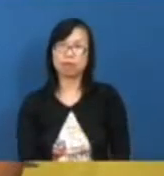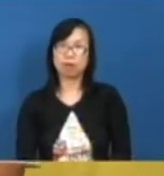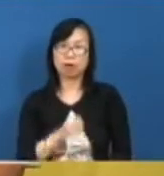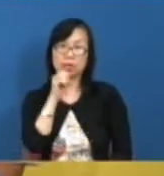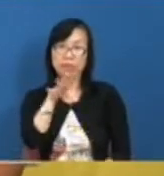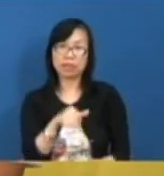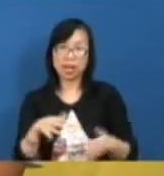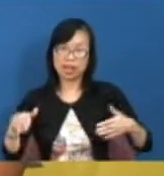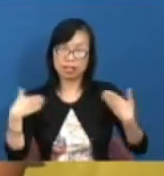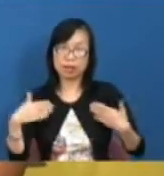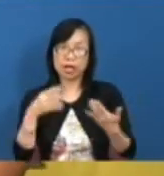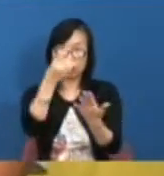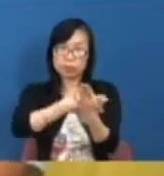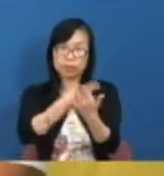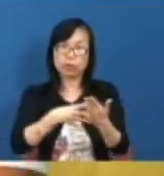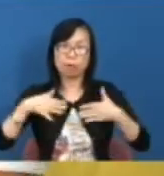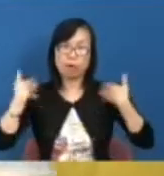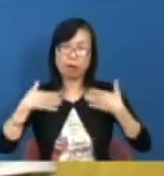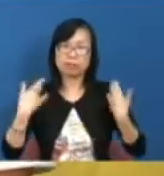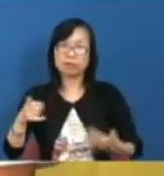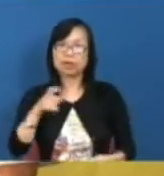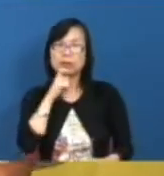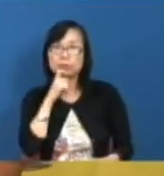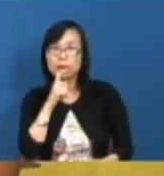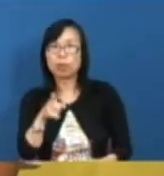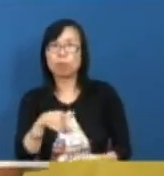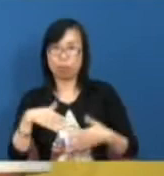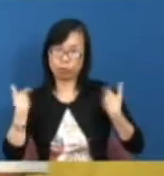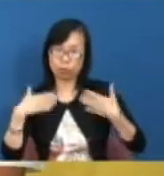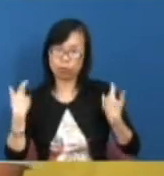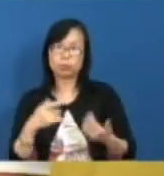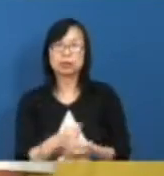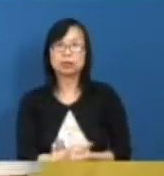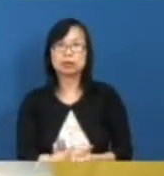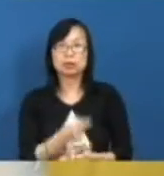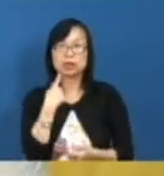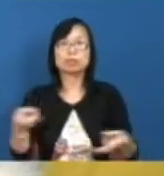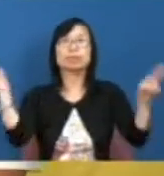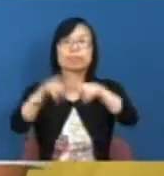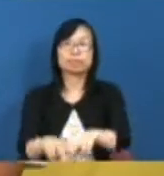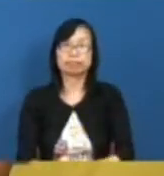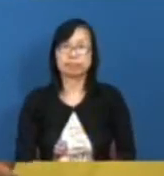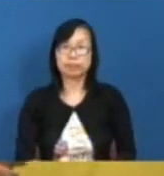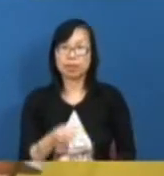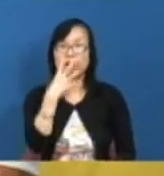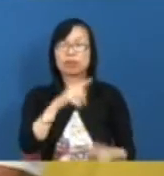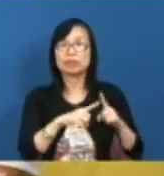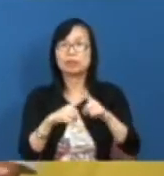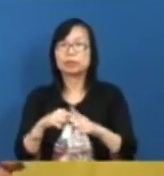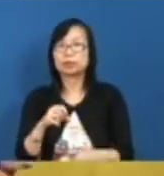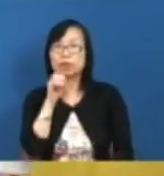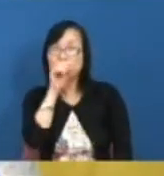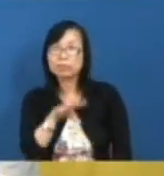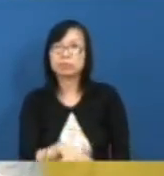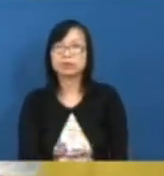香港人好叻就話，你咁難，你都有遊戲規則，你可以玩到啊！你做乜去擁冧佢咧？即係有啲香港人嘅 咁你，即係